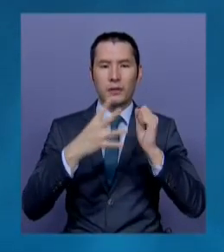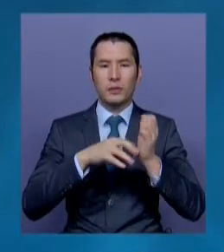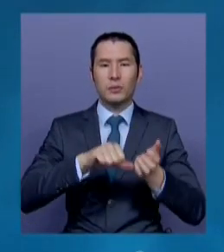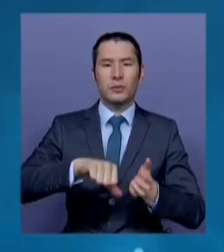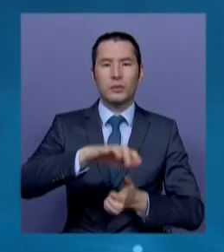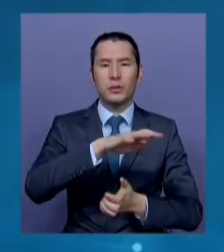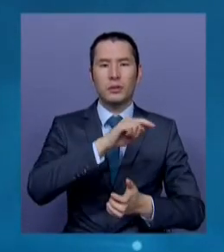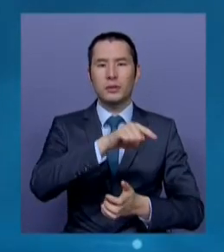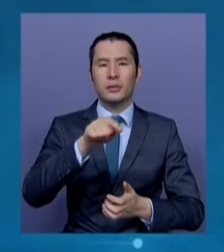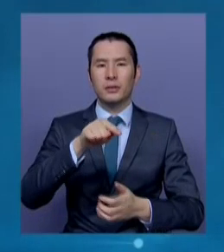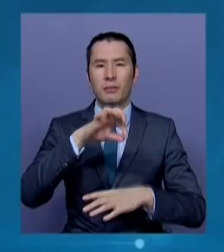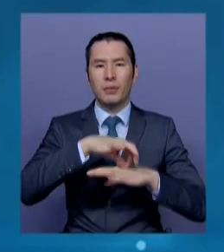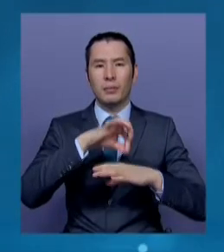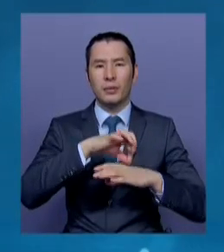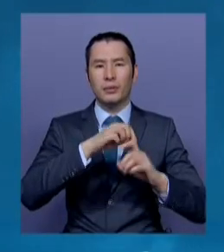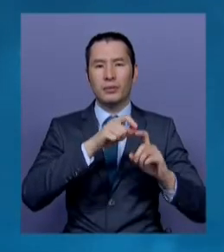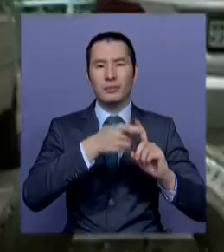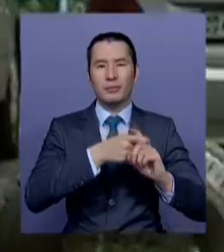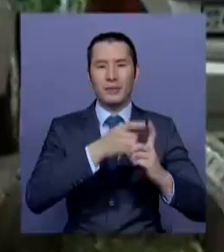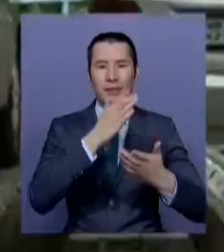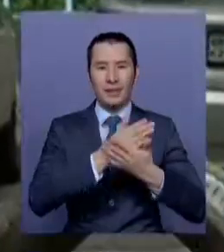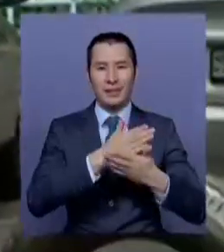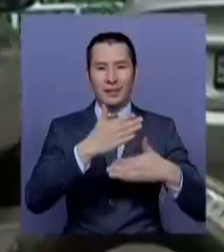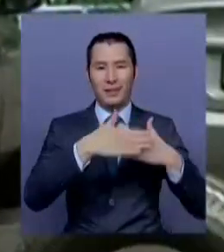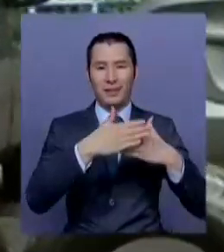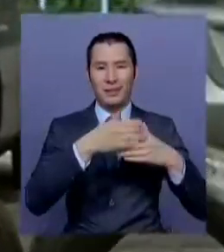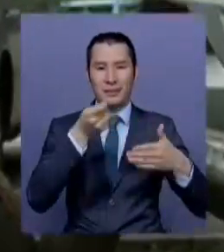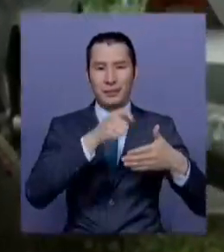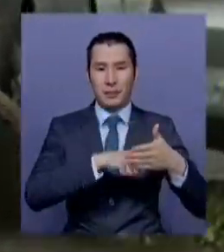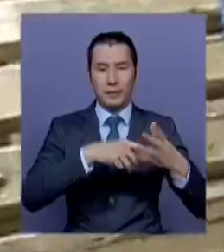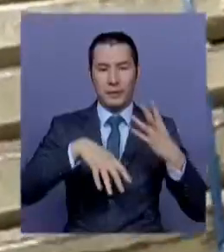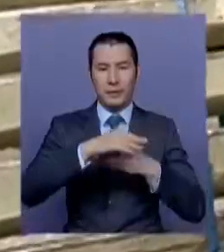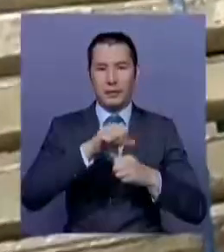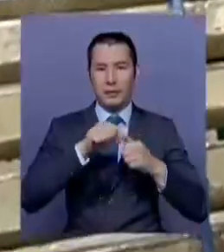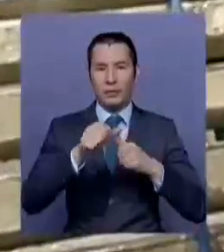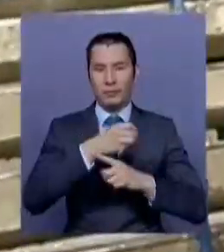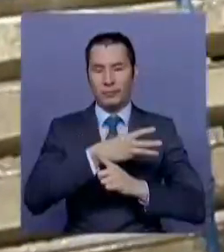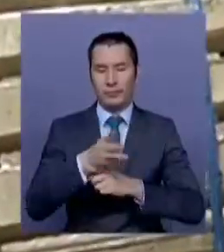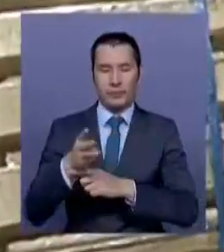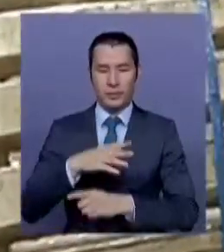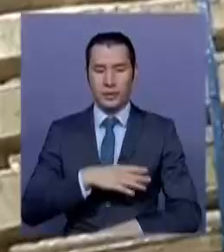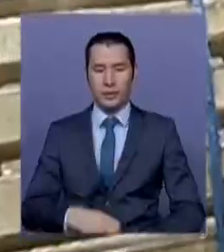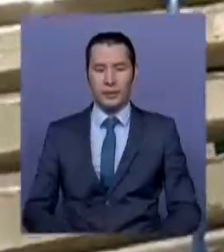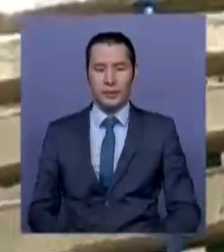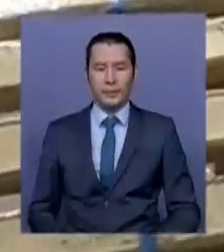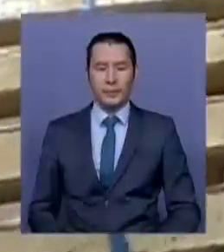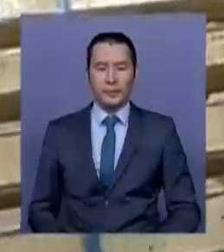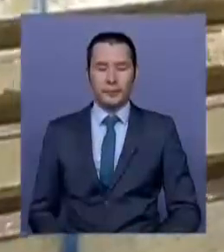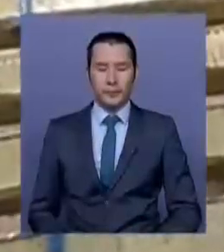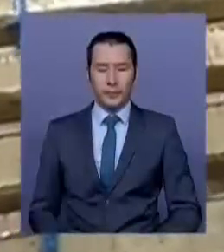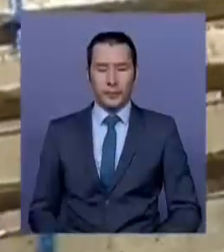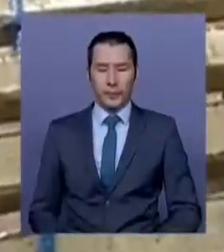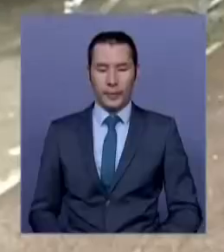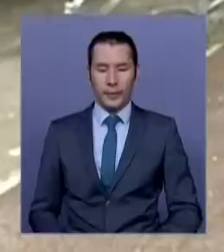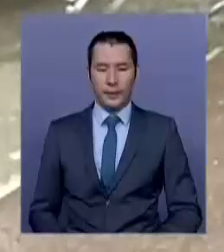алдын алу мақсатында 5 топ іске қосылыпты. Алдағы уақытта барлығы 24 кезең жүзеге асырылатын болады. Аяулым Көлжігіт,